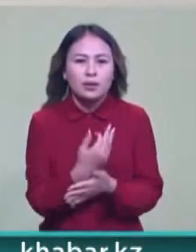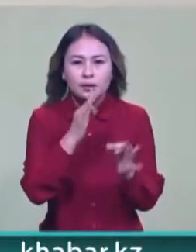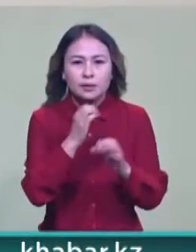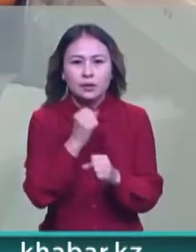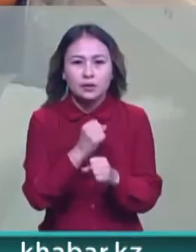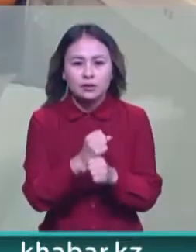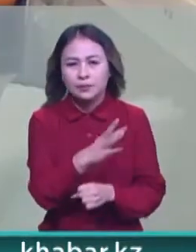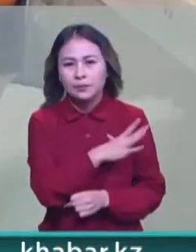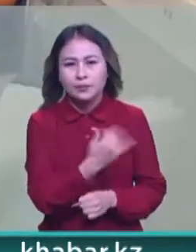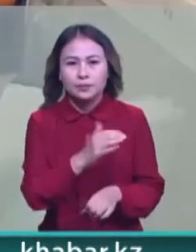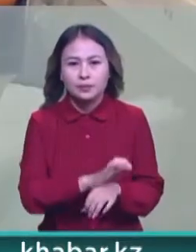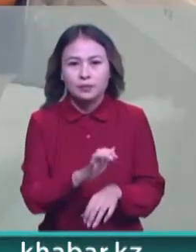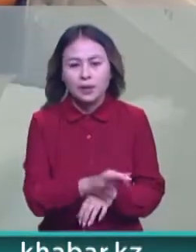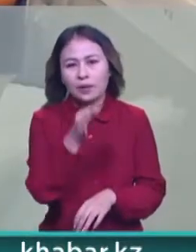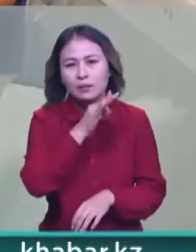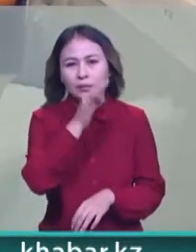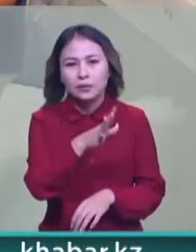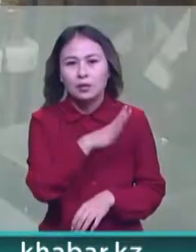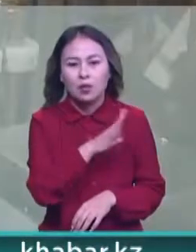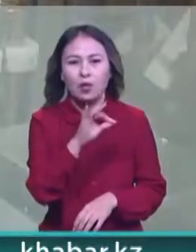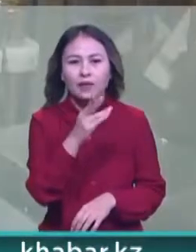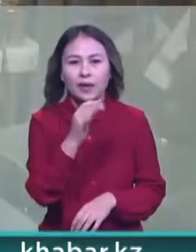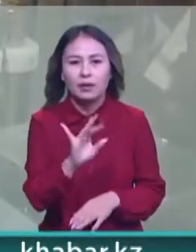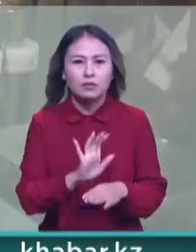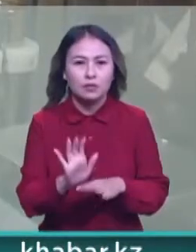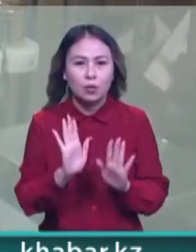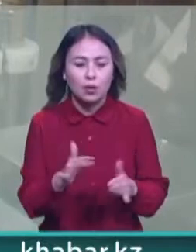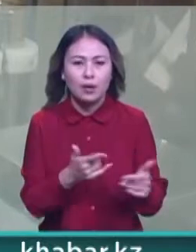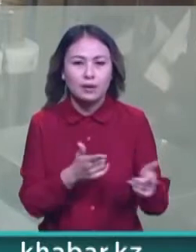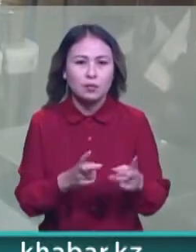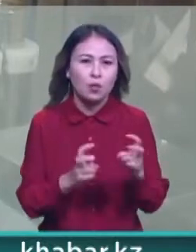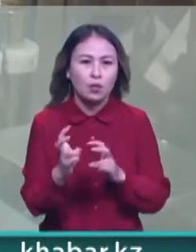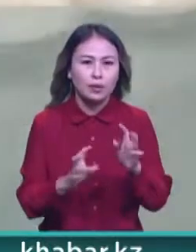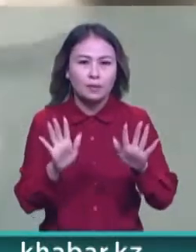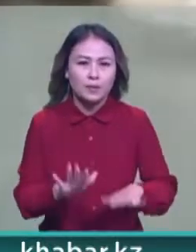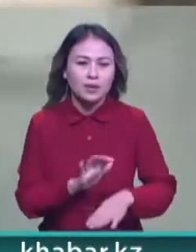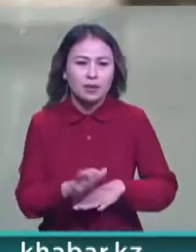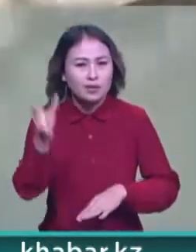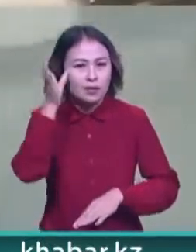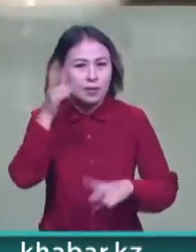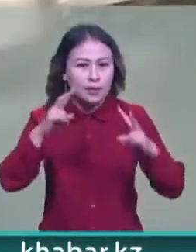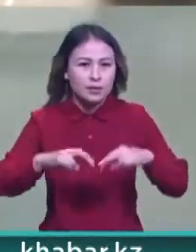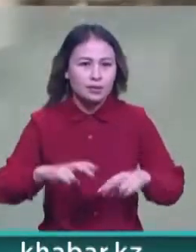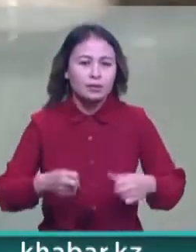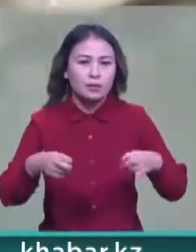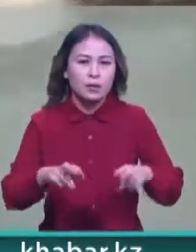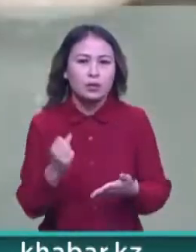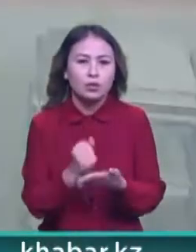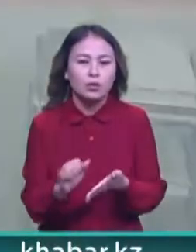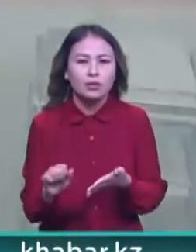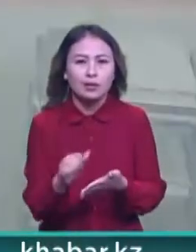жасап шығаруда. Жақында ол препараттар конвейерден шығады. Ең бастысы кәсіпорынның ғылыми зерттеу жүргізуге арналған төл зертханасы